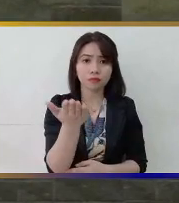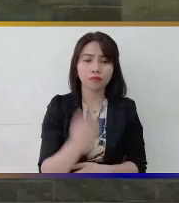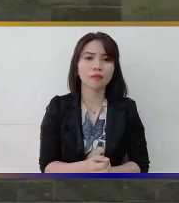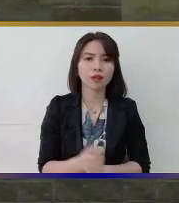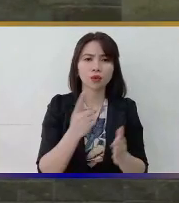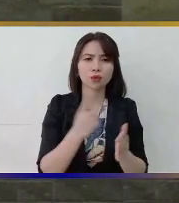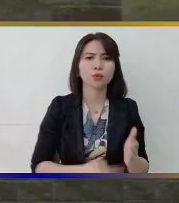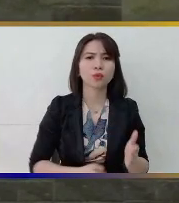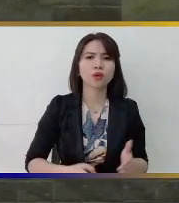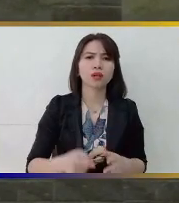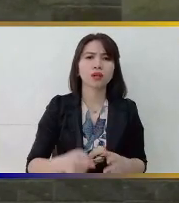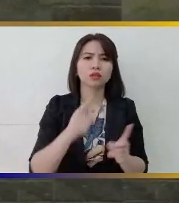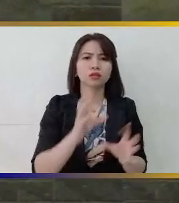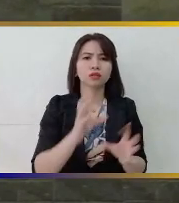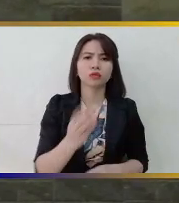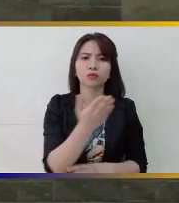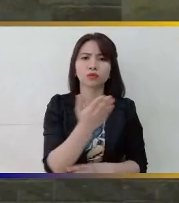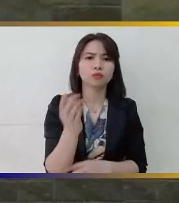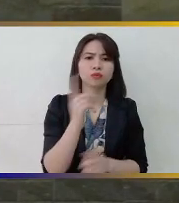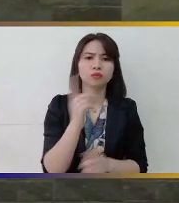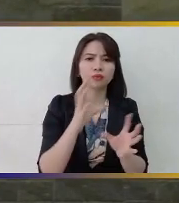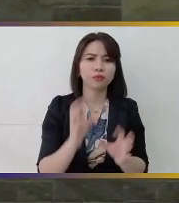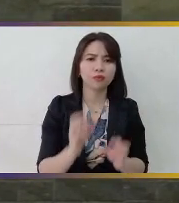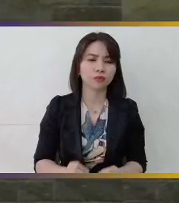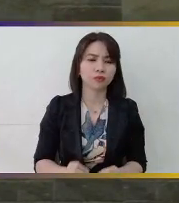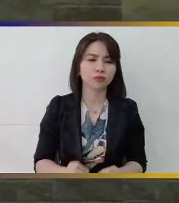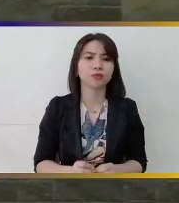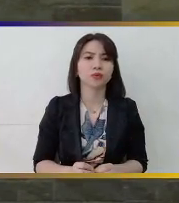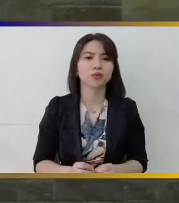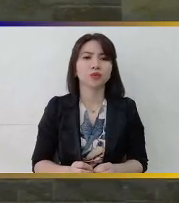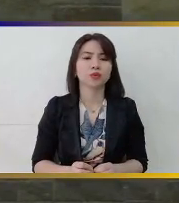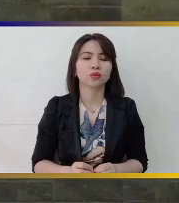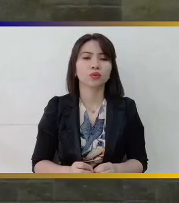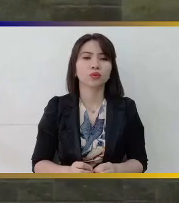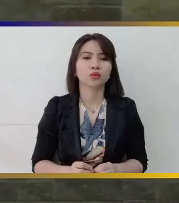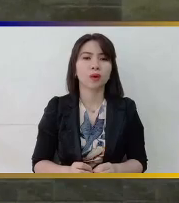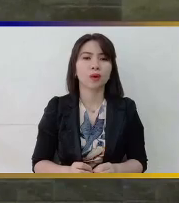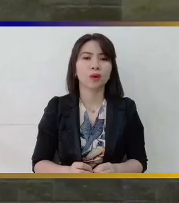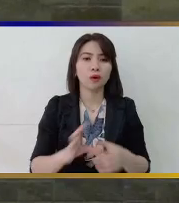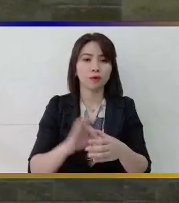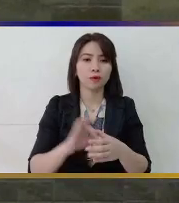inakailang adjustment na kayo sa panibagong spirit na nasa inyo ngayon?